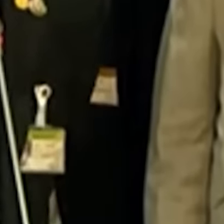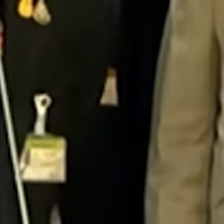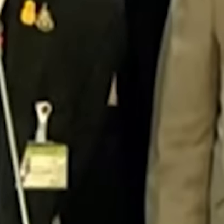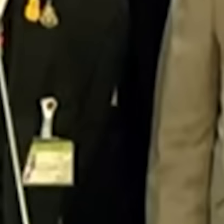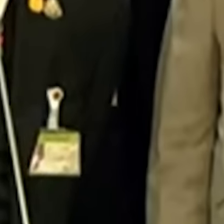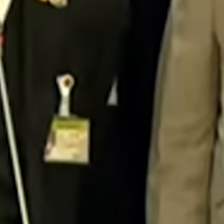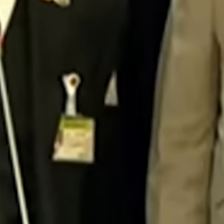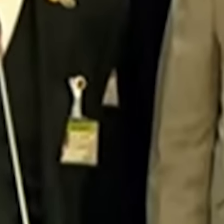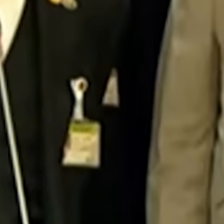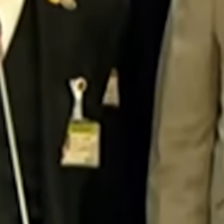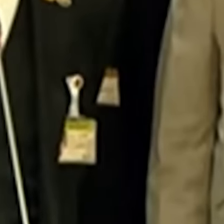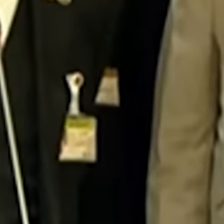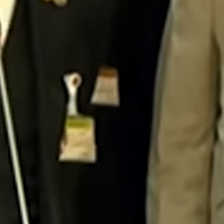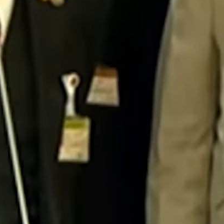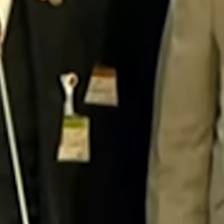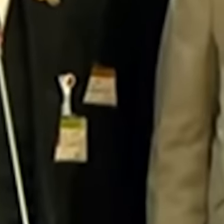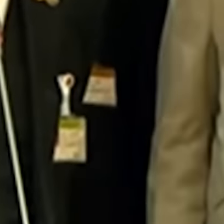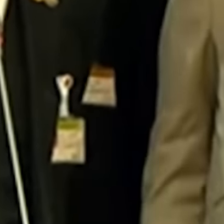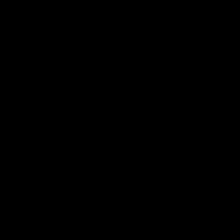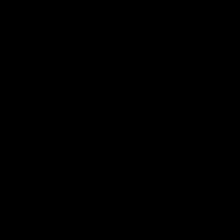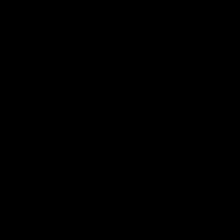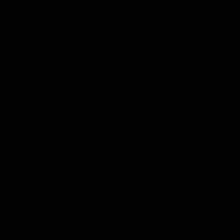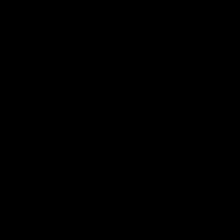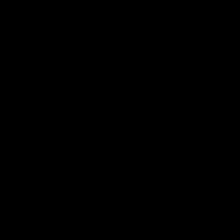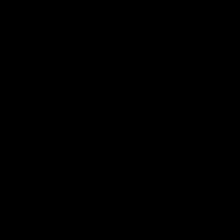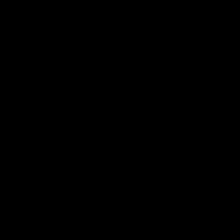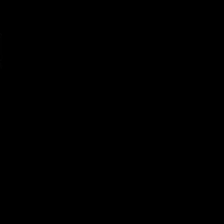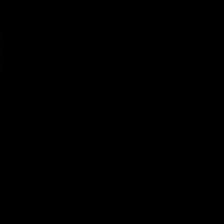ศัพท์ฟังอยู่ตลอดเวลาผมเรียนด้วยความเคารพ